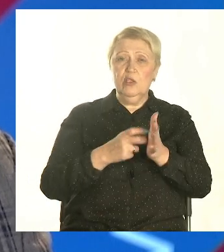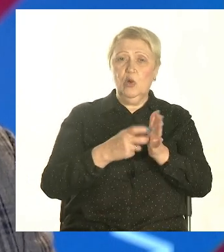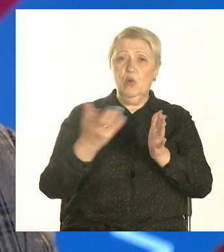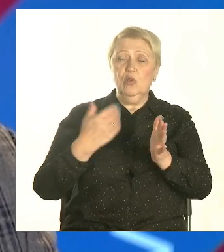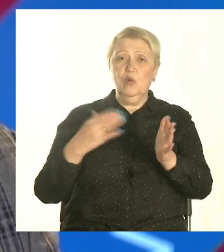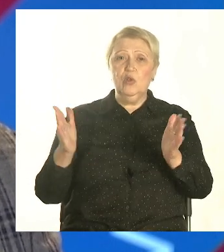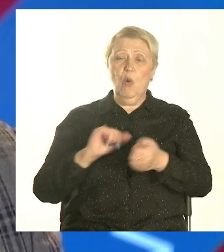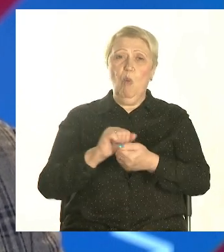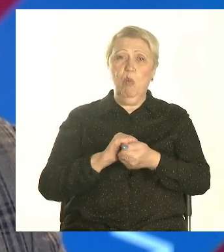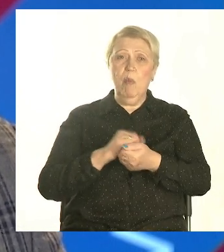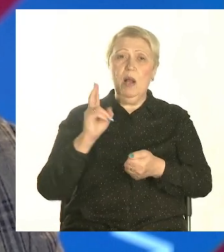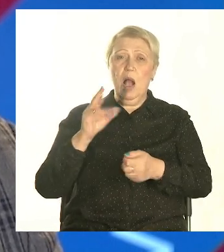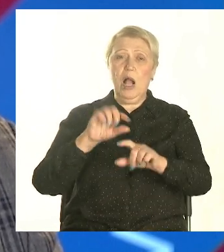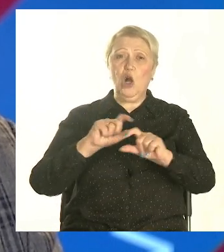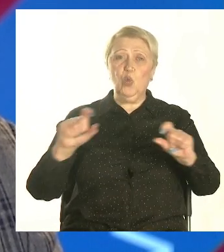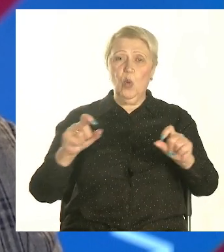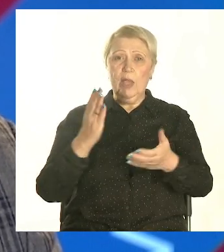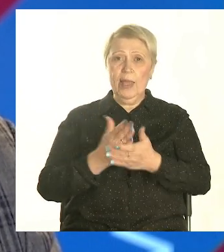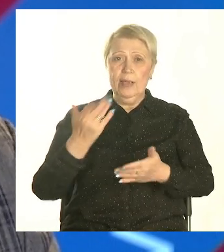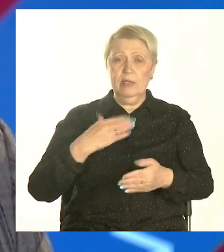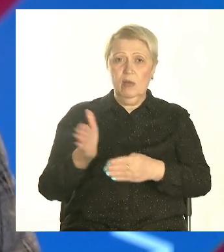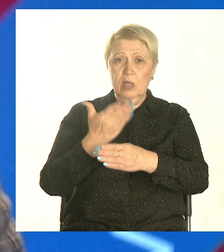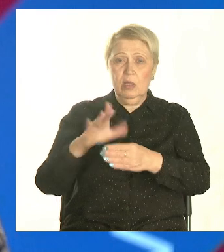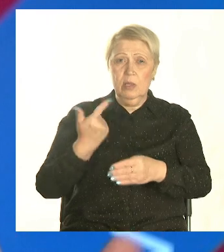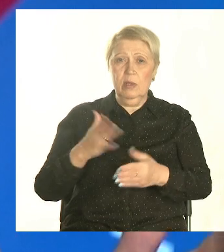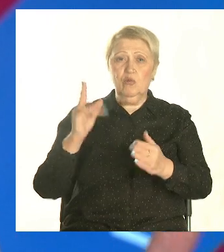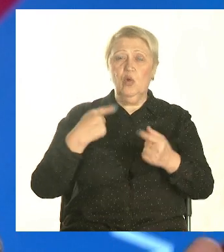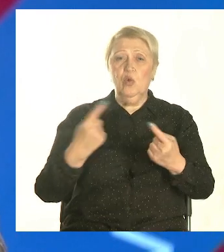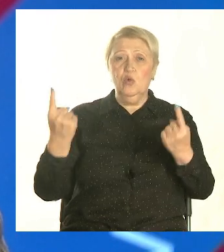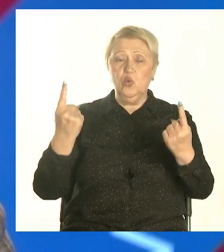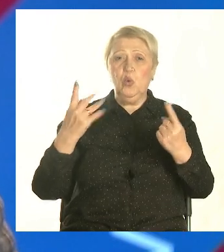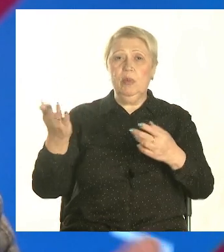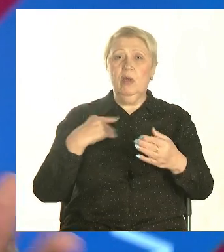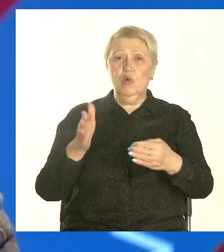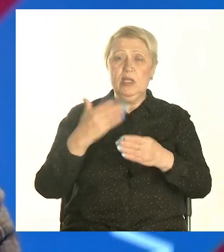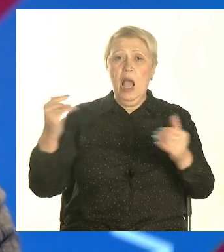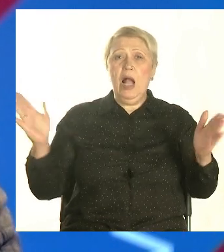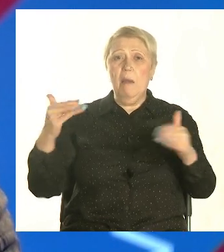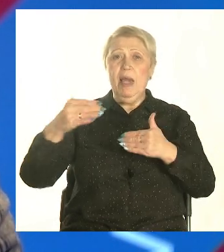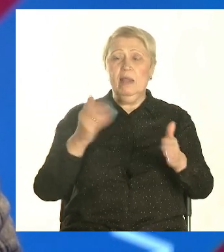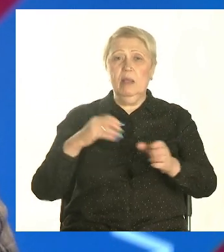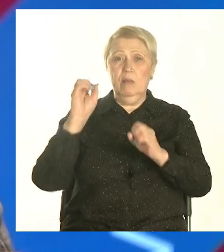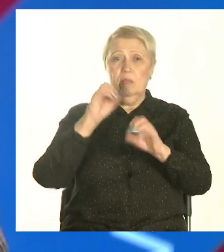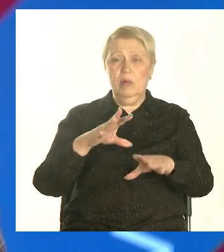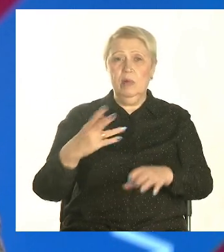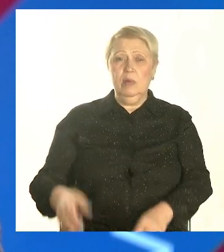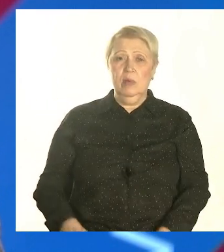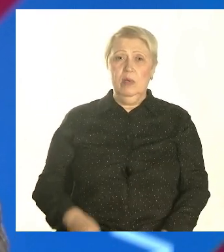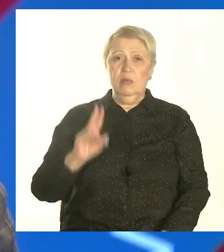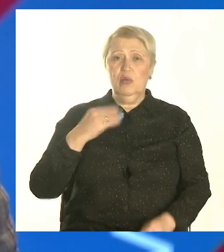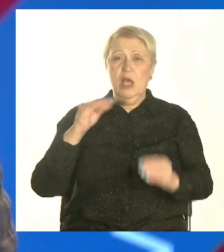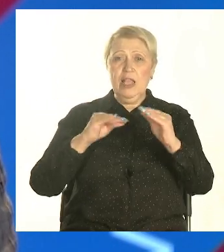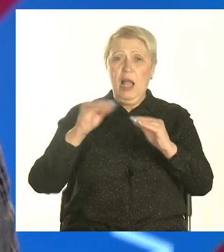бумага, который сегодня как крупногабаритные отходы компактируются, дворниками укладываются в накопители, приезжает